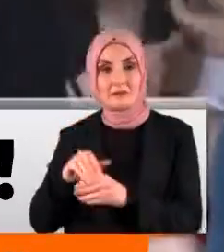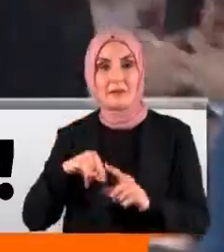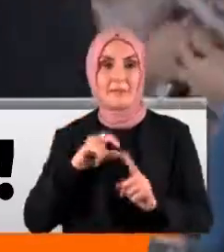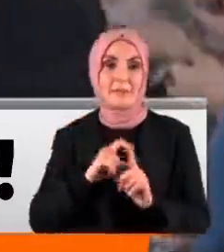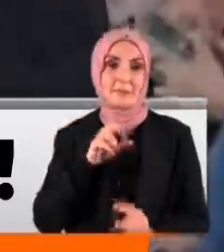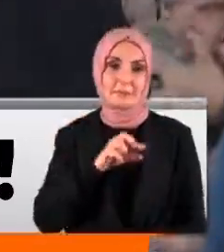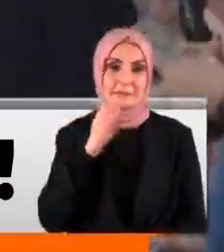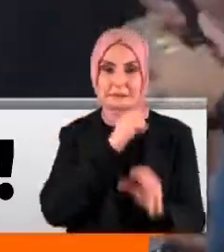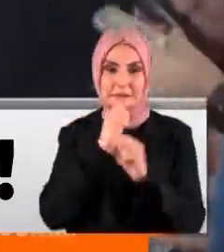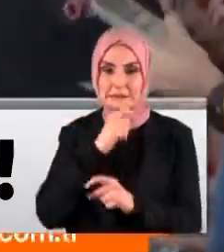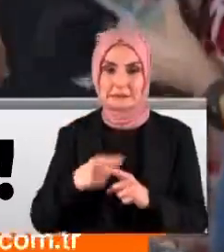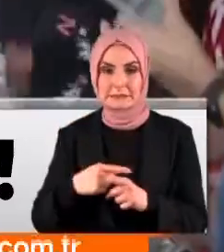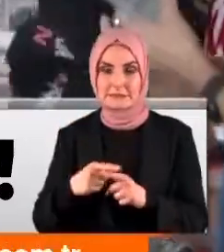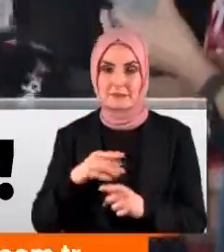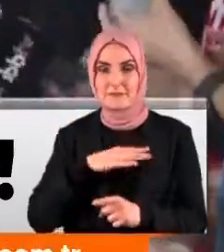etti